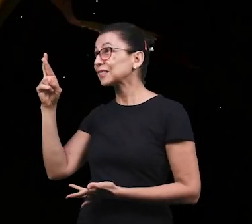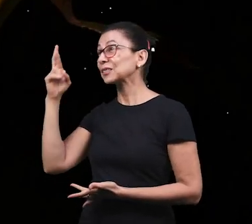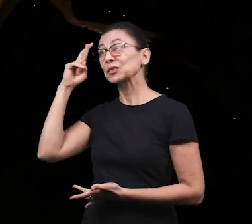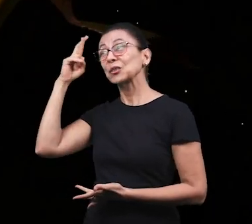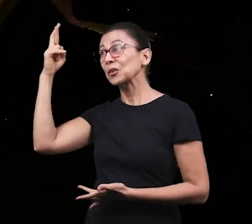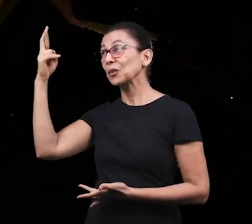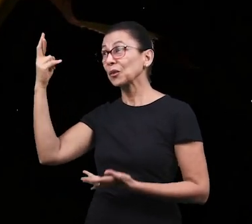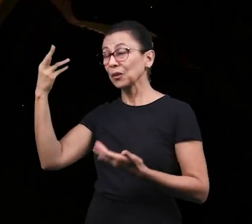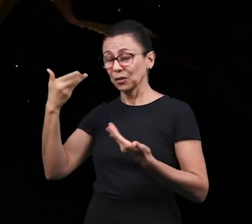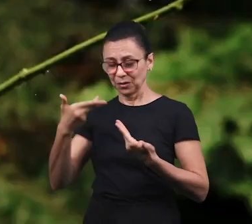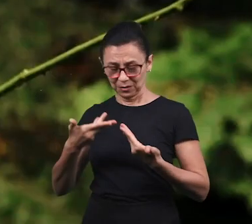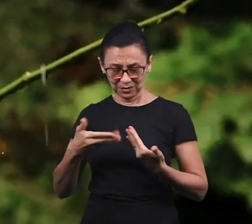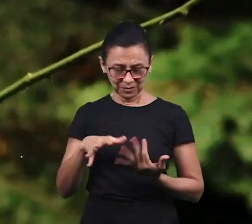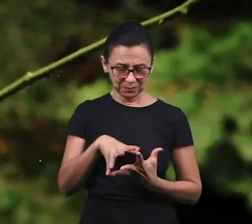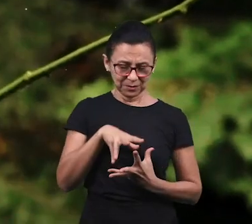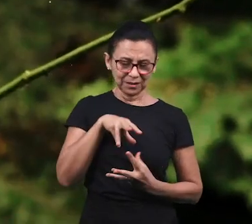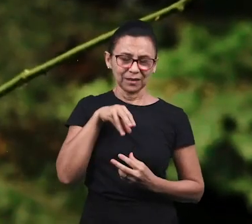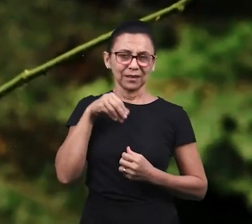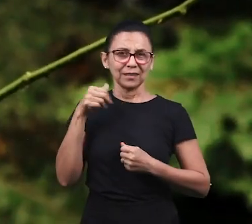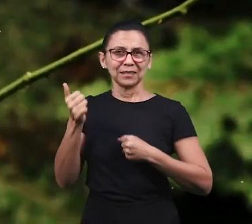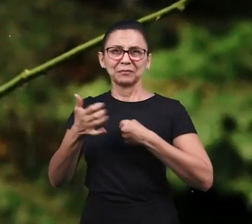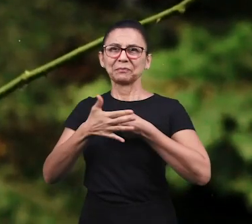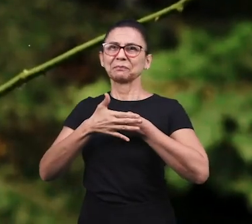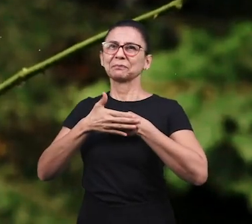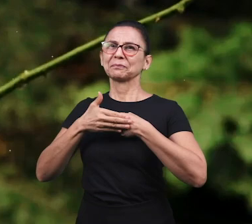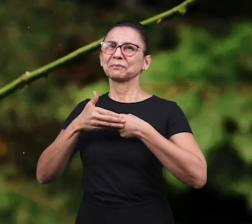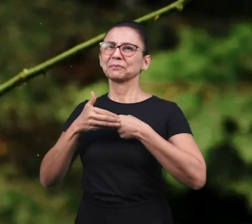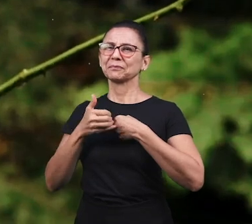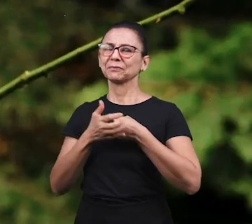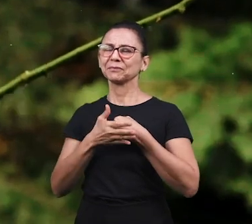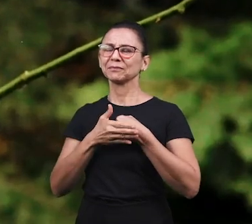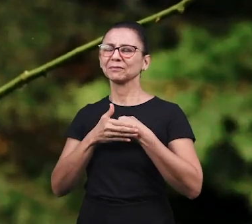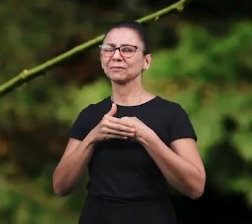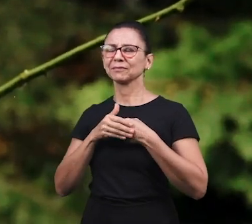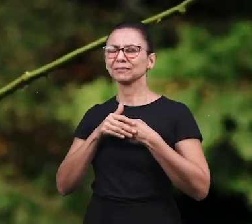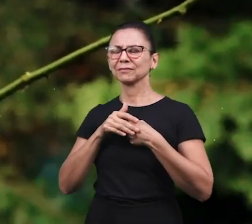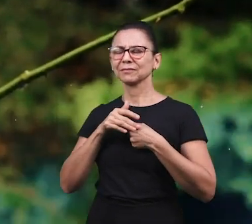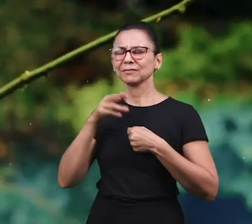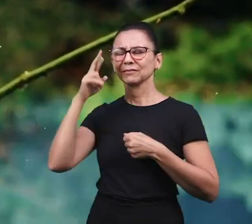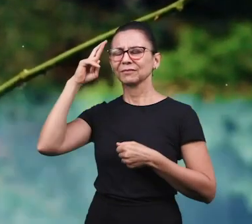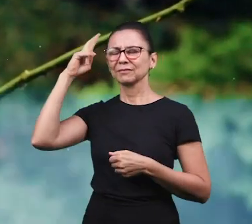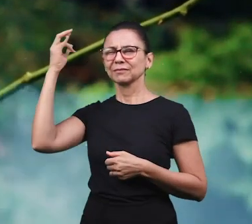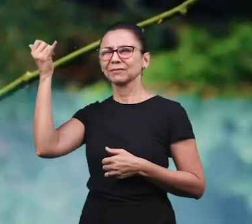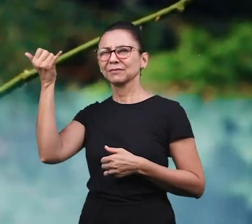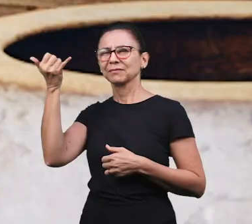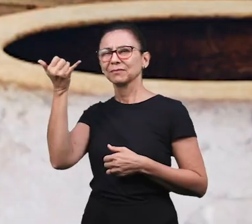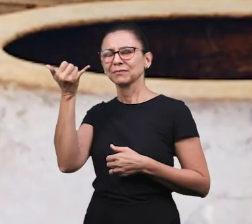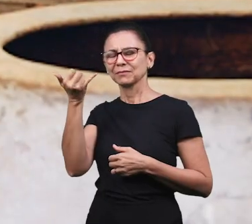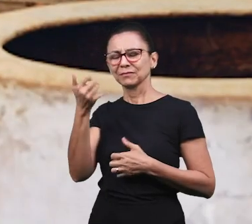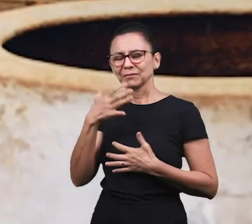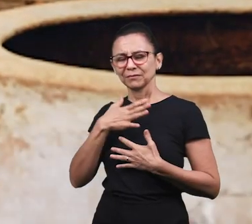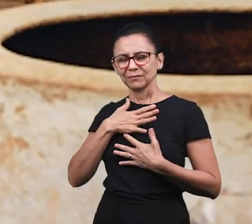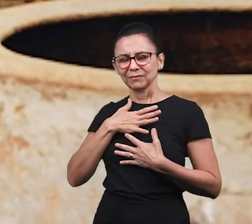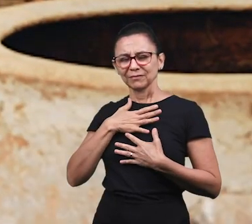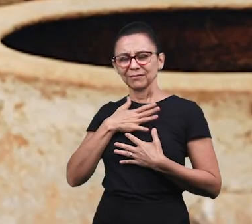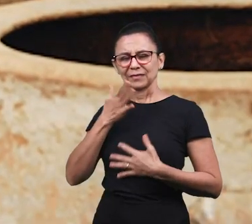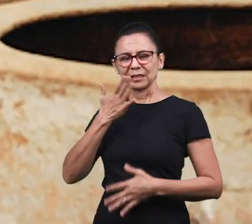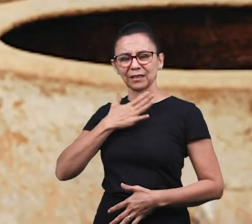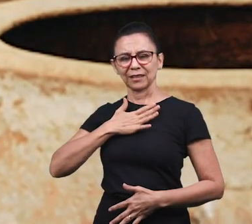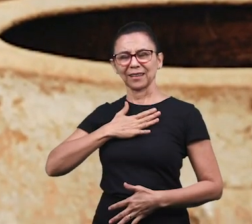fé, pois consolas minha alma, o teu ser